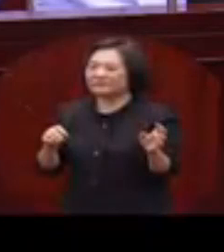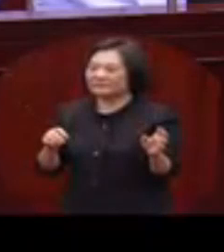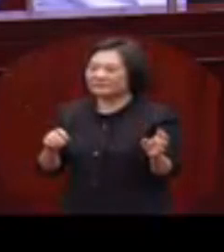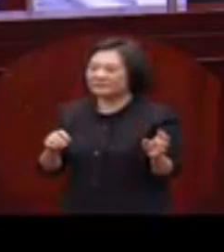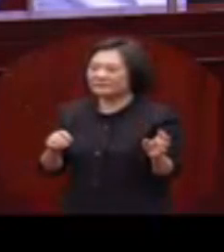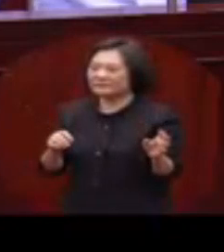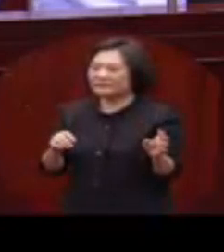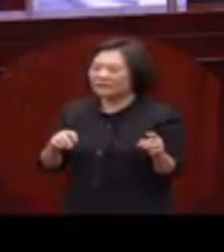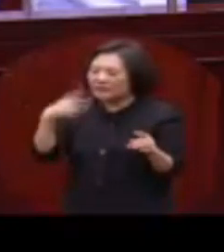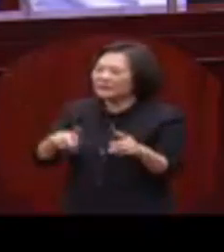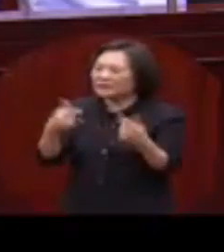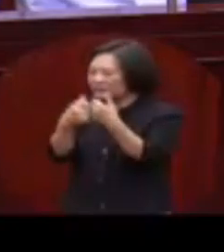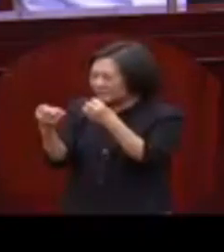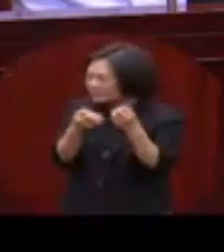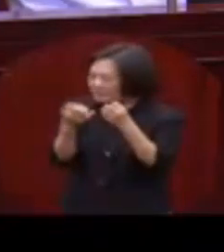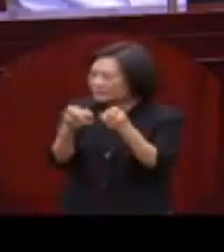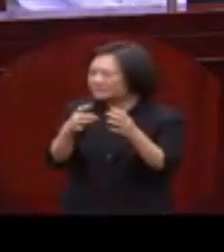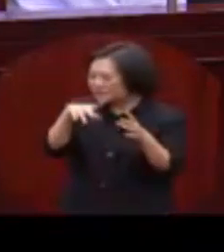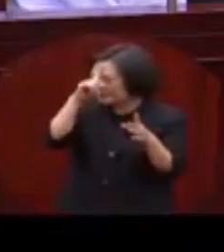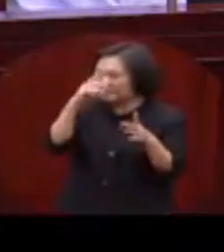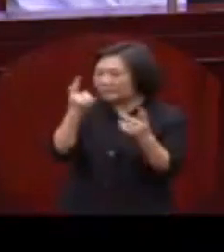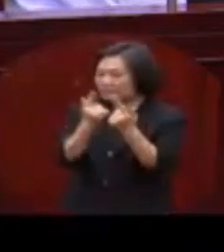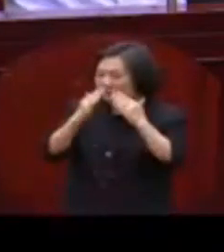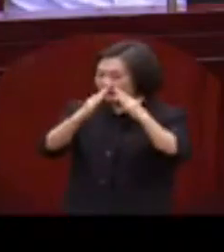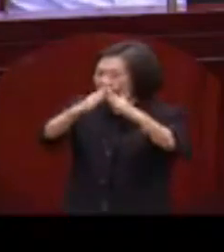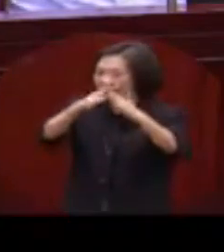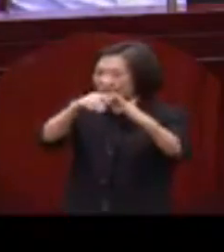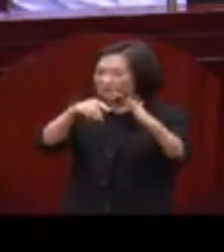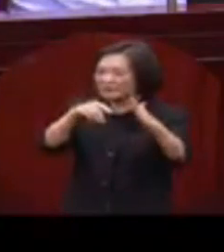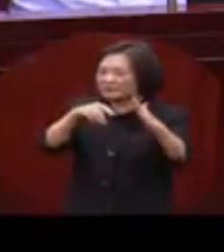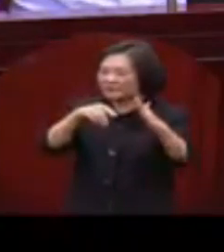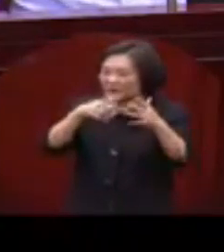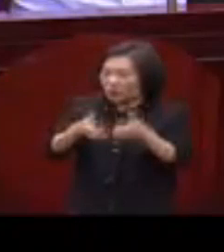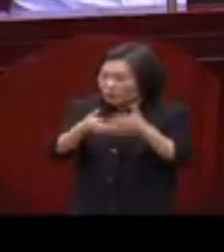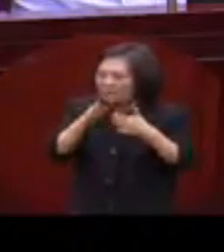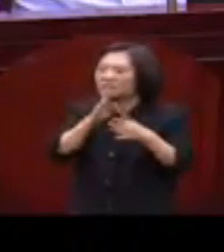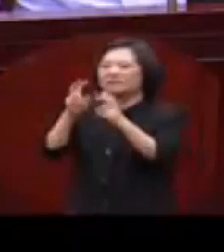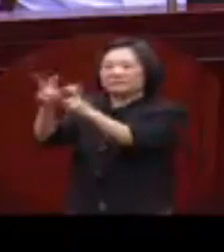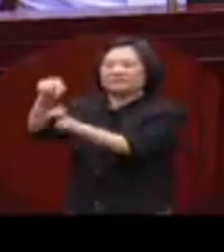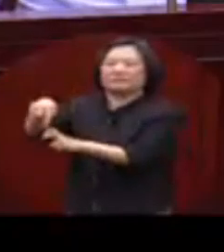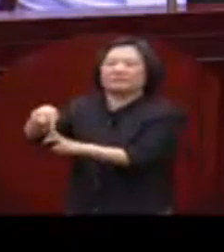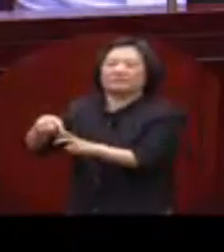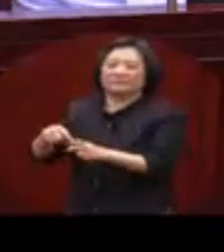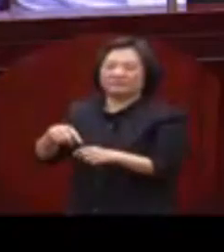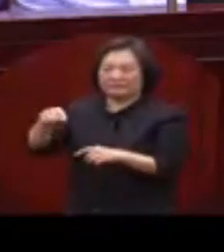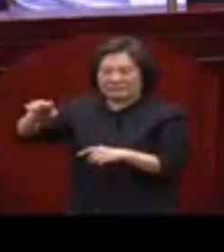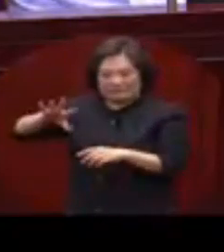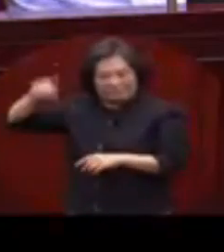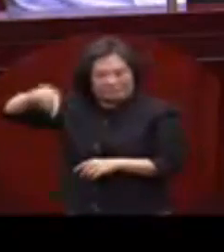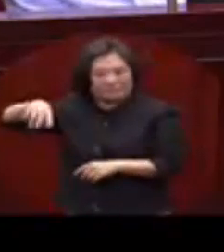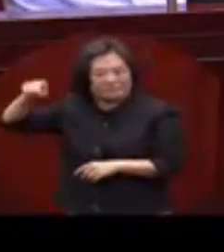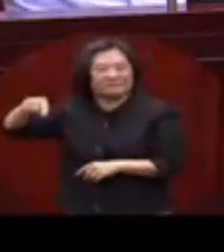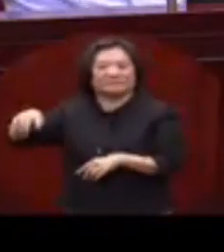应当在跑在整个台北市政府前面，所以我们会把。捷运视为整个台北市哦，在整个市政革新哦最先的那个试用